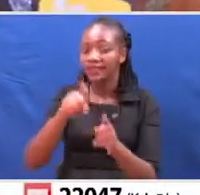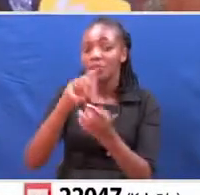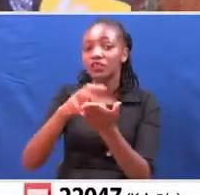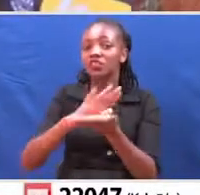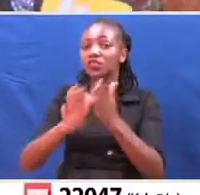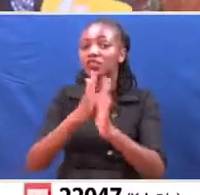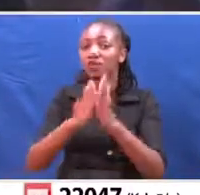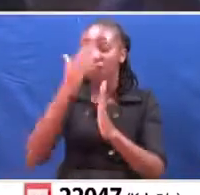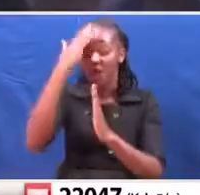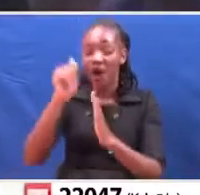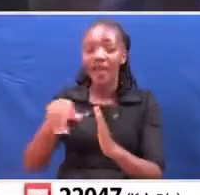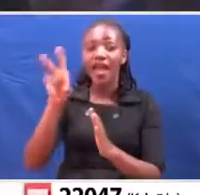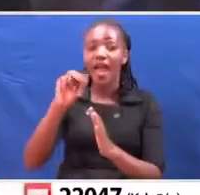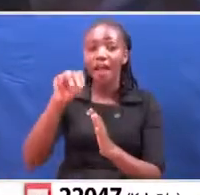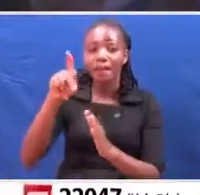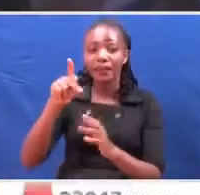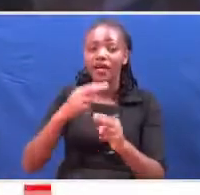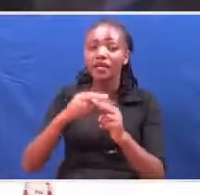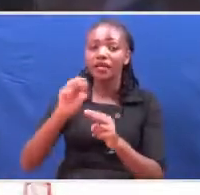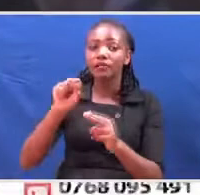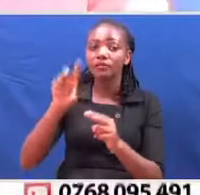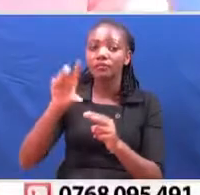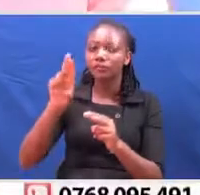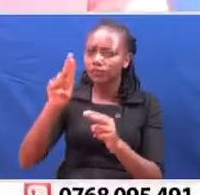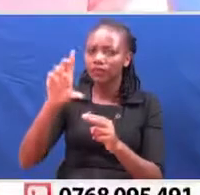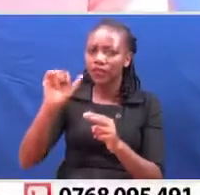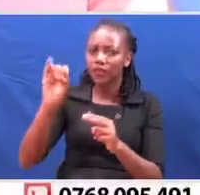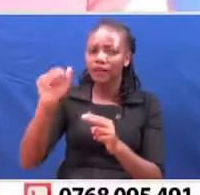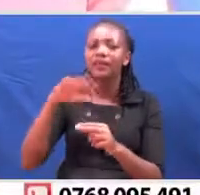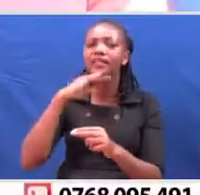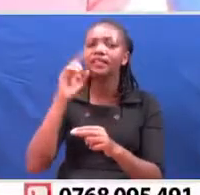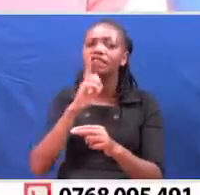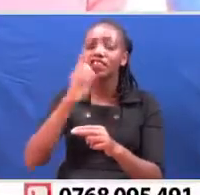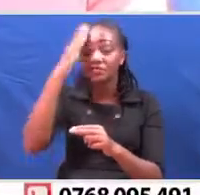death of former MP Sleiman Dori, who succumbed to cancer in March